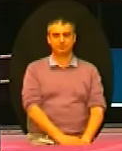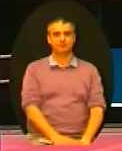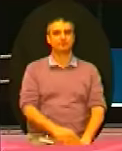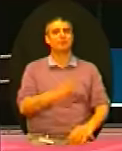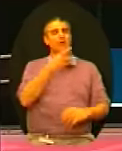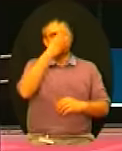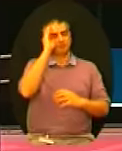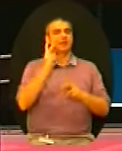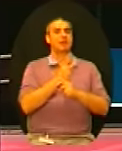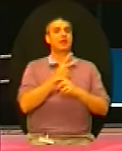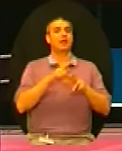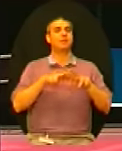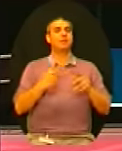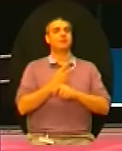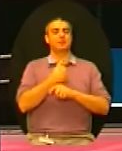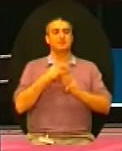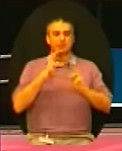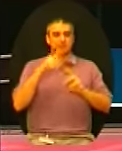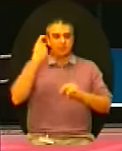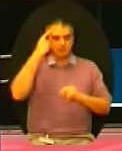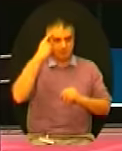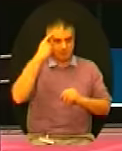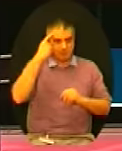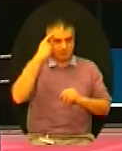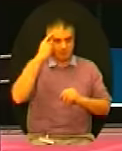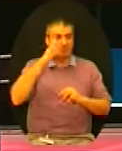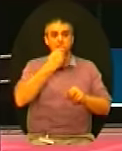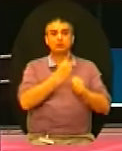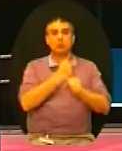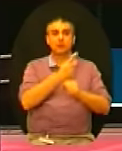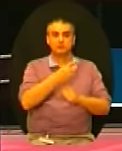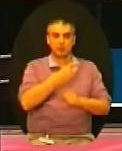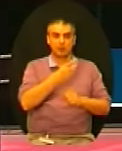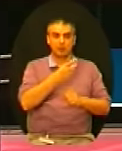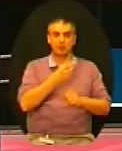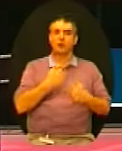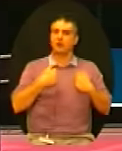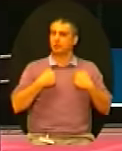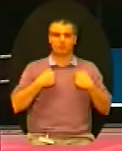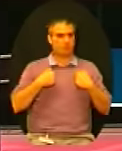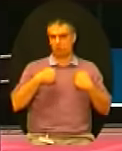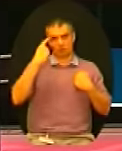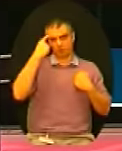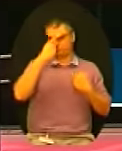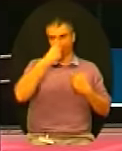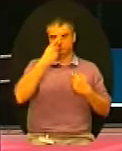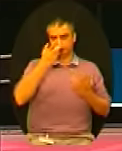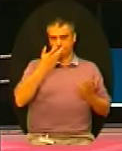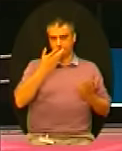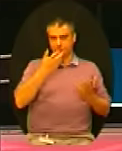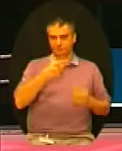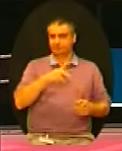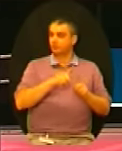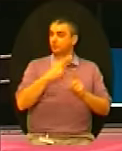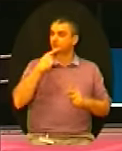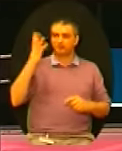למעמד החדש שלו. אני מקווה שיהיה לו זמן לחשוב על מה שהוא עשה. אני אינני חושב שהמחשבה, כמו שאמר כאן